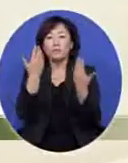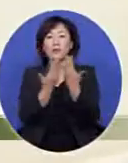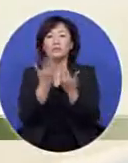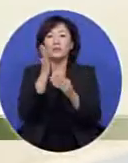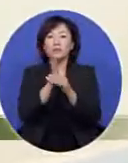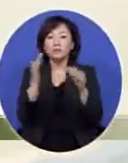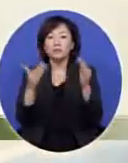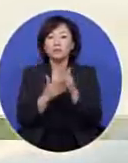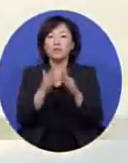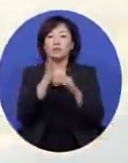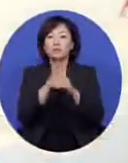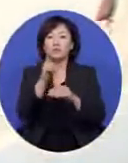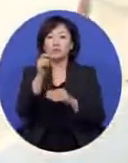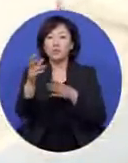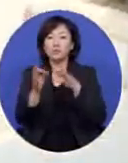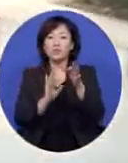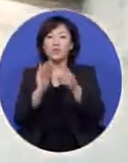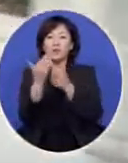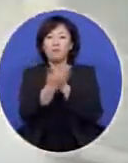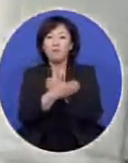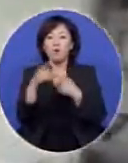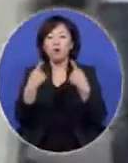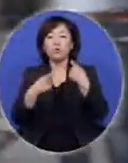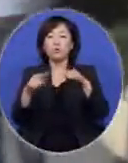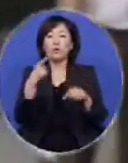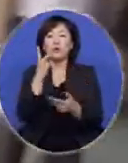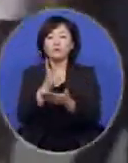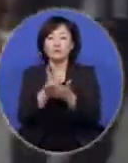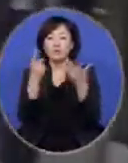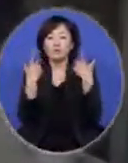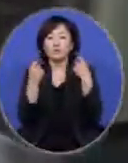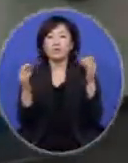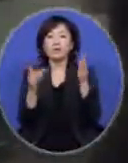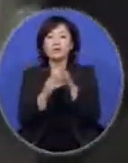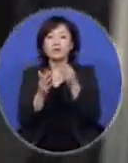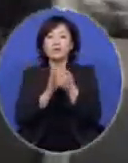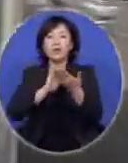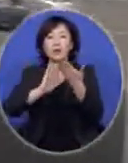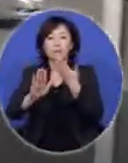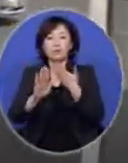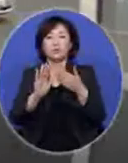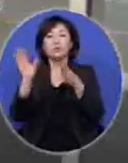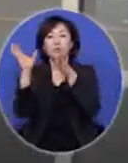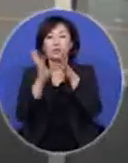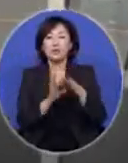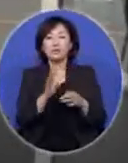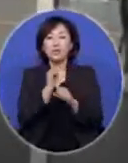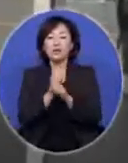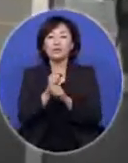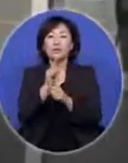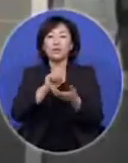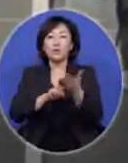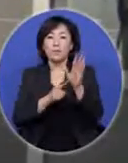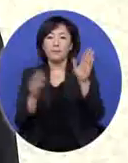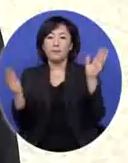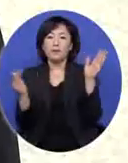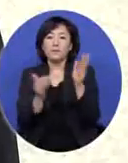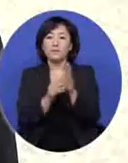것은 중소상인 보호라는 국가 정책과 다르지 않다며 앞으로도 제재를 계속하겠다는 뜻을